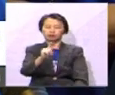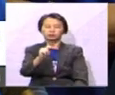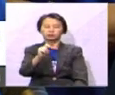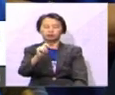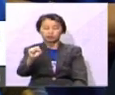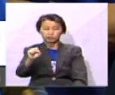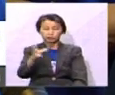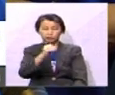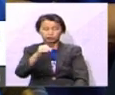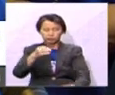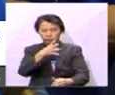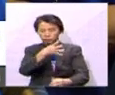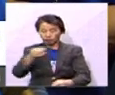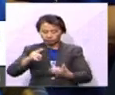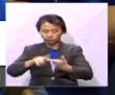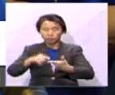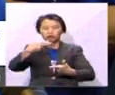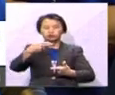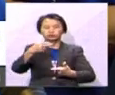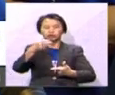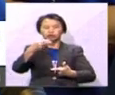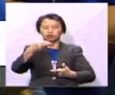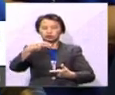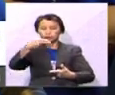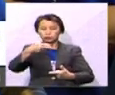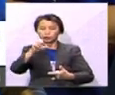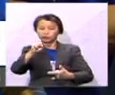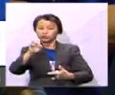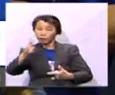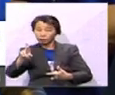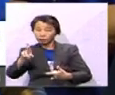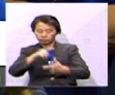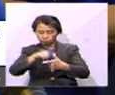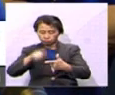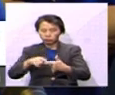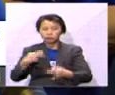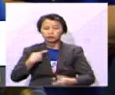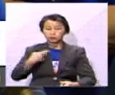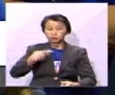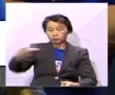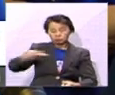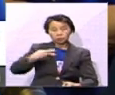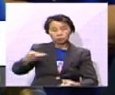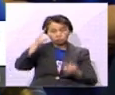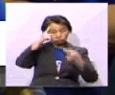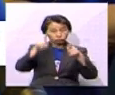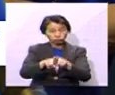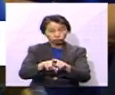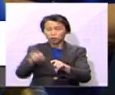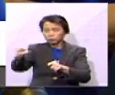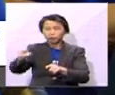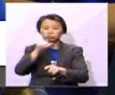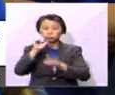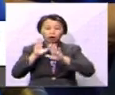HSR, kita bersetuju dan mereka juga tidak menolak,